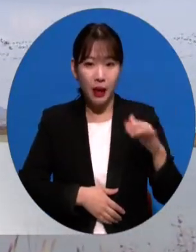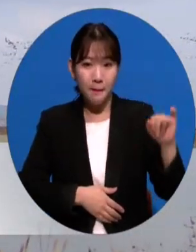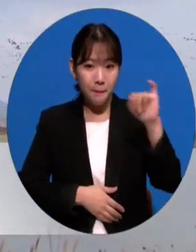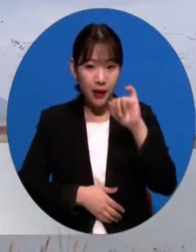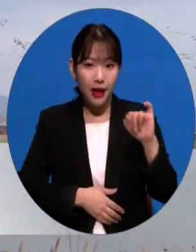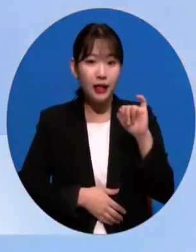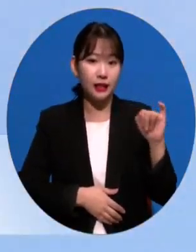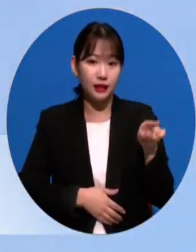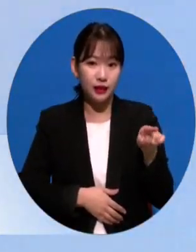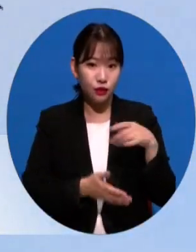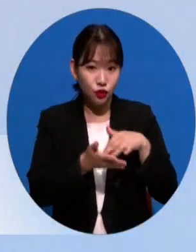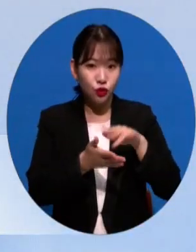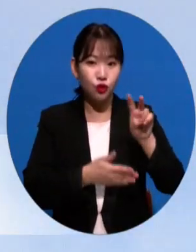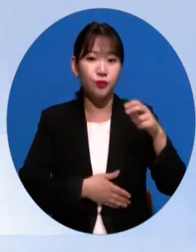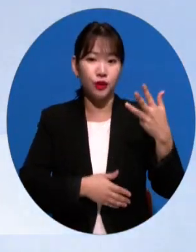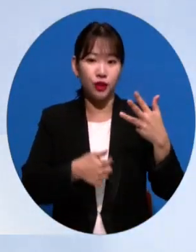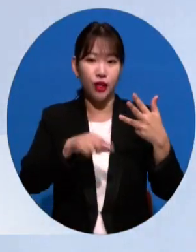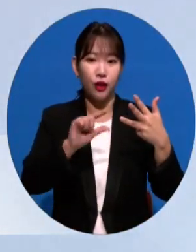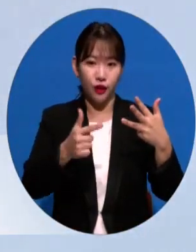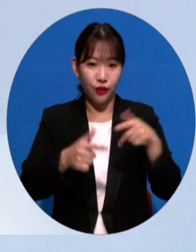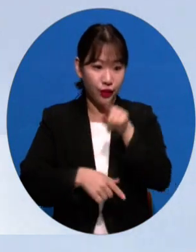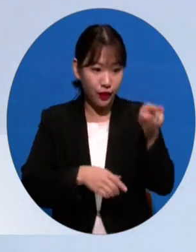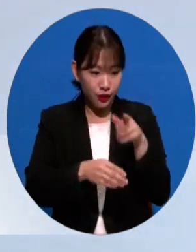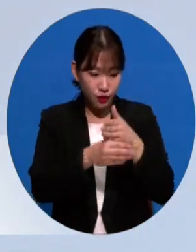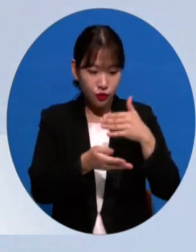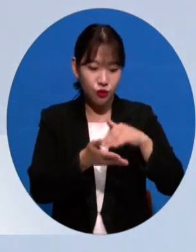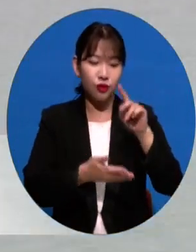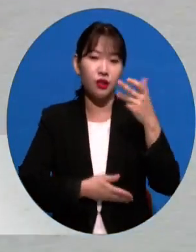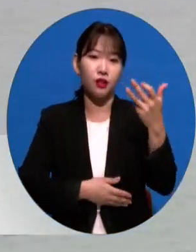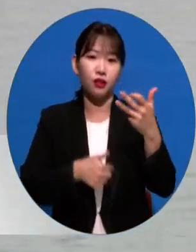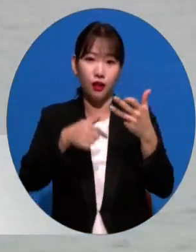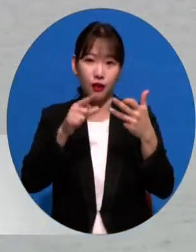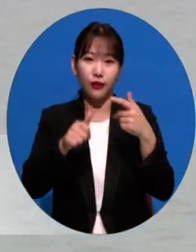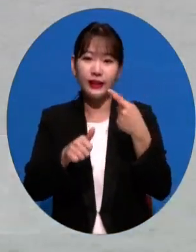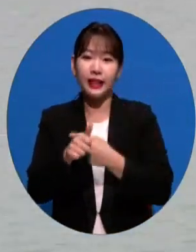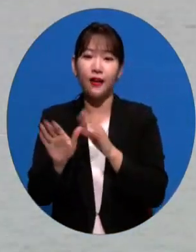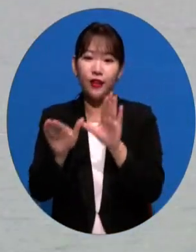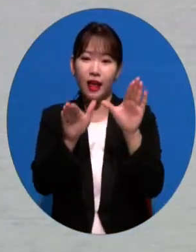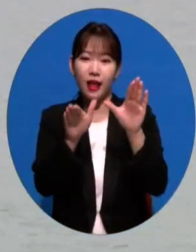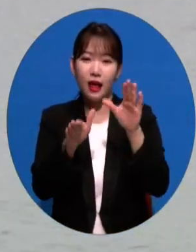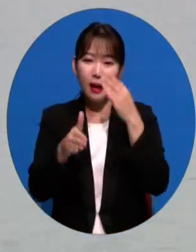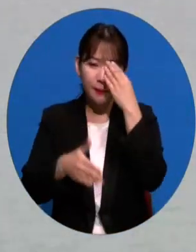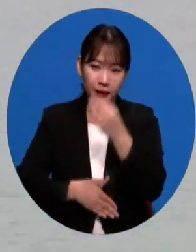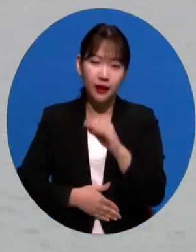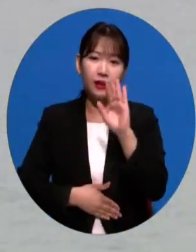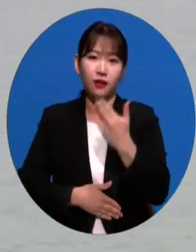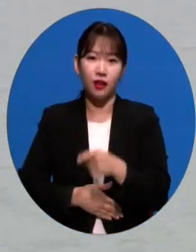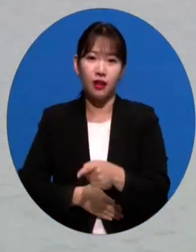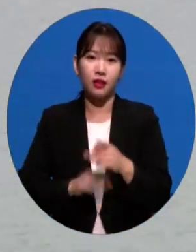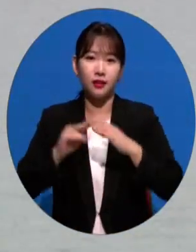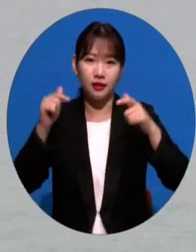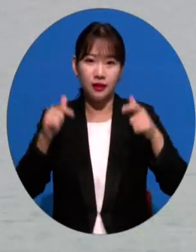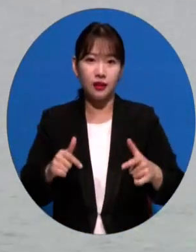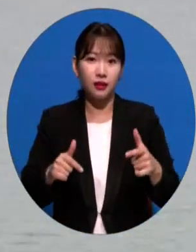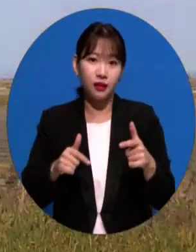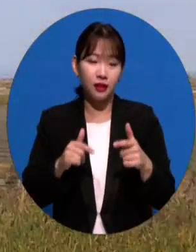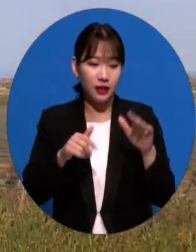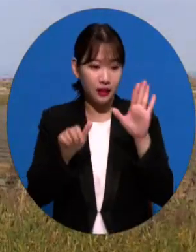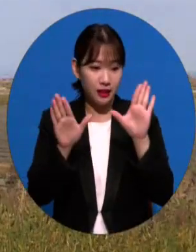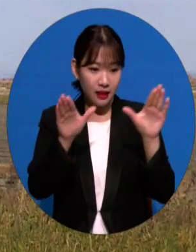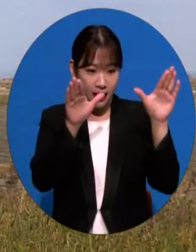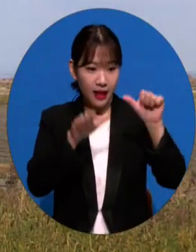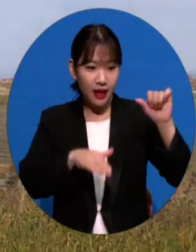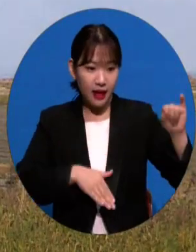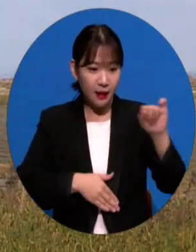조류 인플루엔자는 28건. 이 가운데 18건이 야생조류에서 확인됐습니다. 전남에서는 야생조류